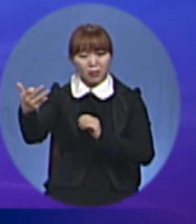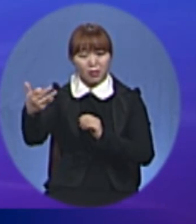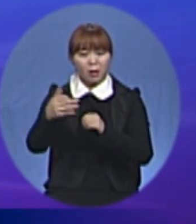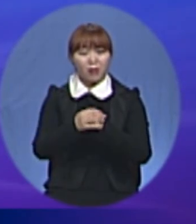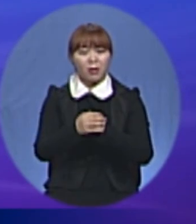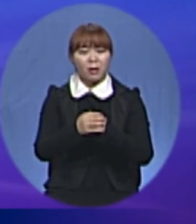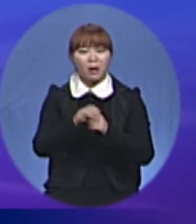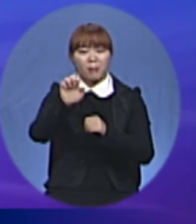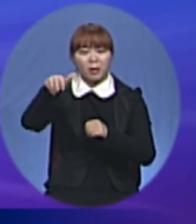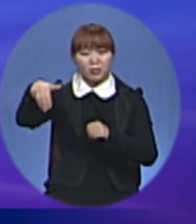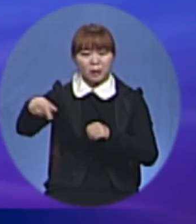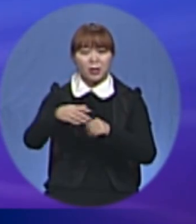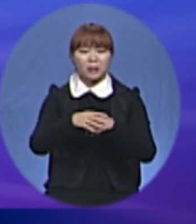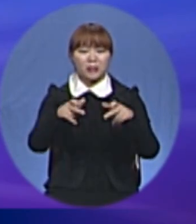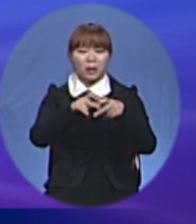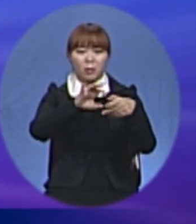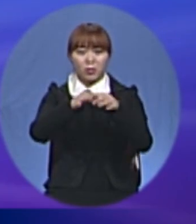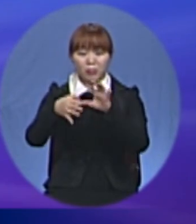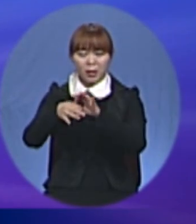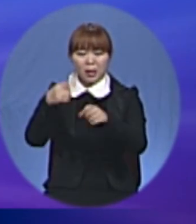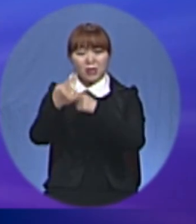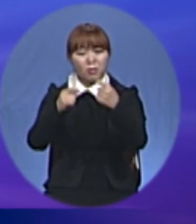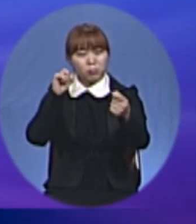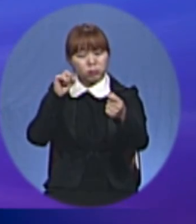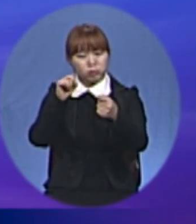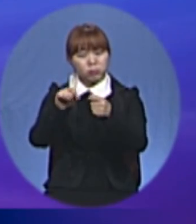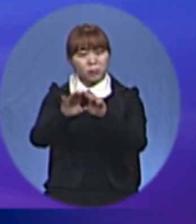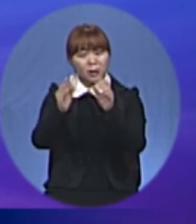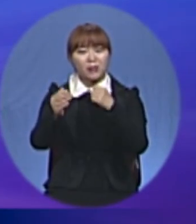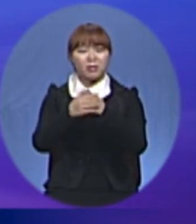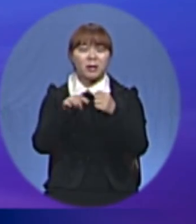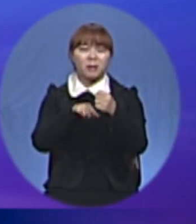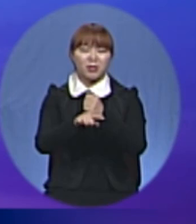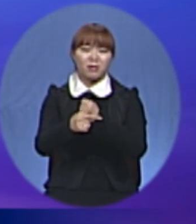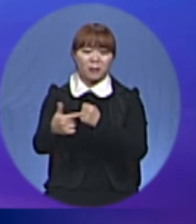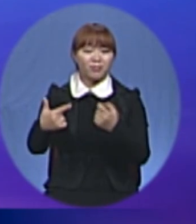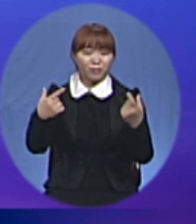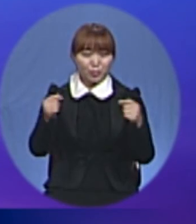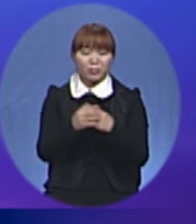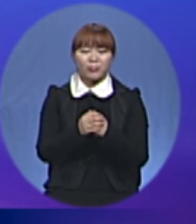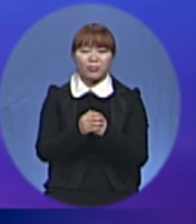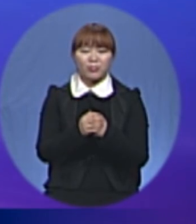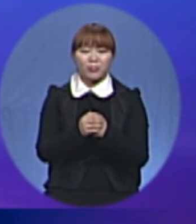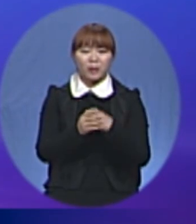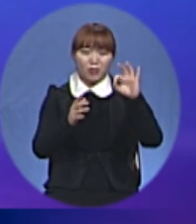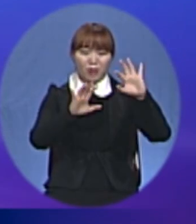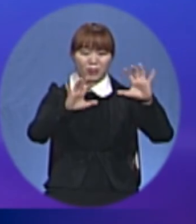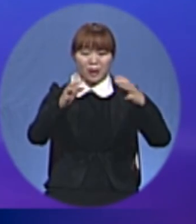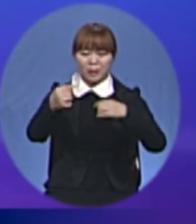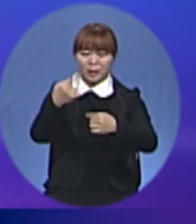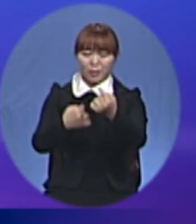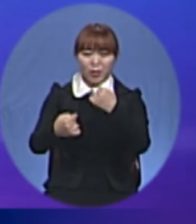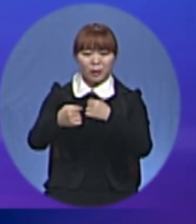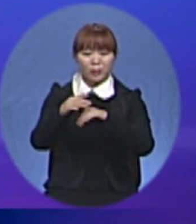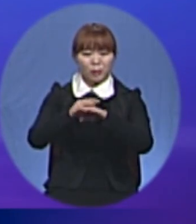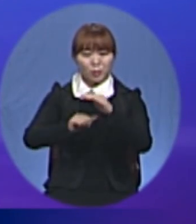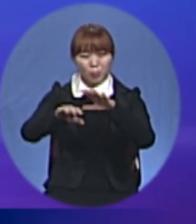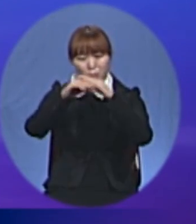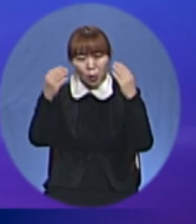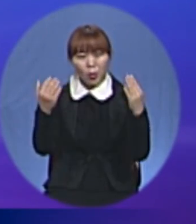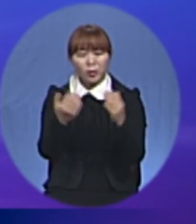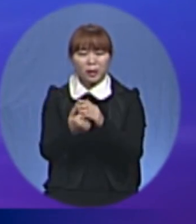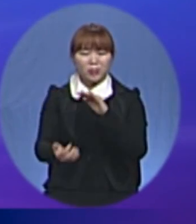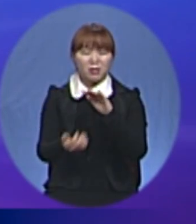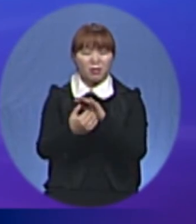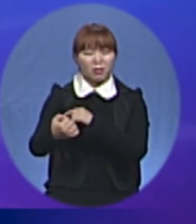동계 패럴림픽을 1년여 앞둔 시점에서 열리는 만큼 그 의미가 남다릅니다. 10개국에서 참가한 선수들 모두가